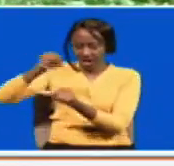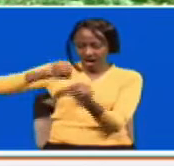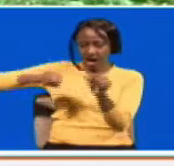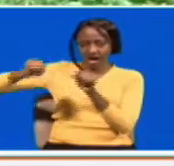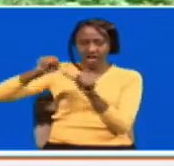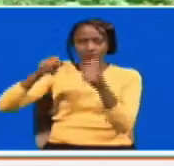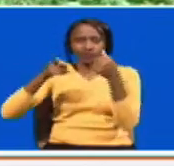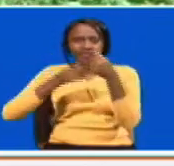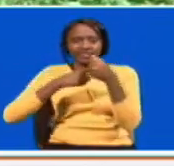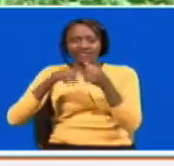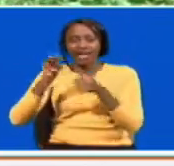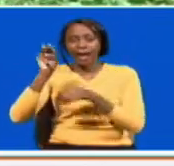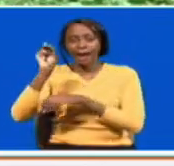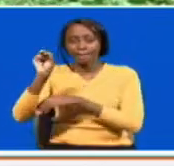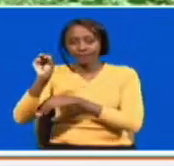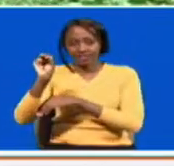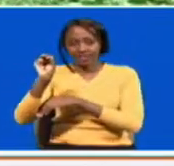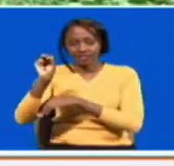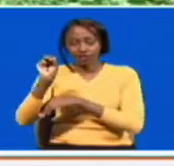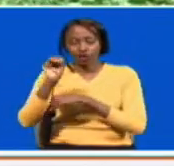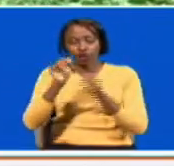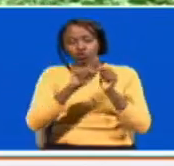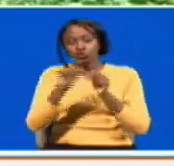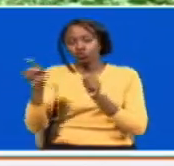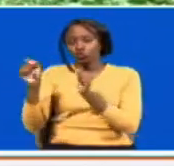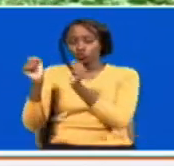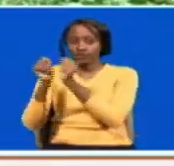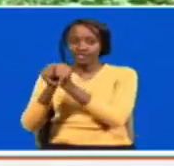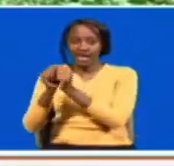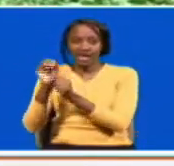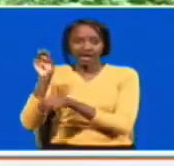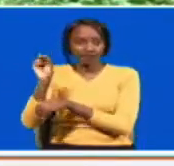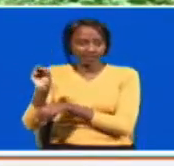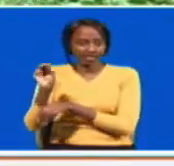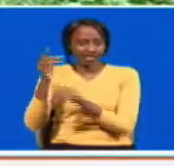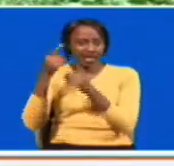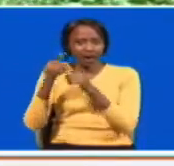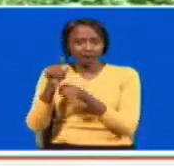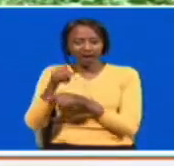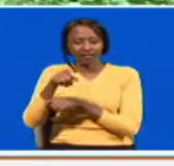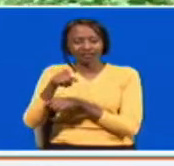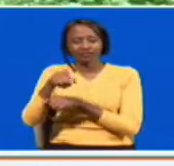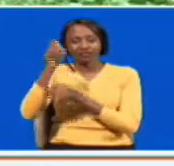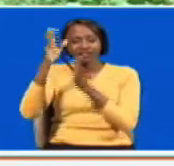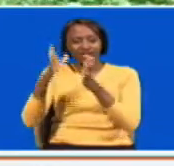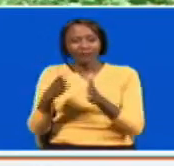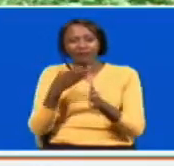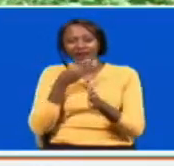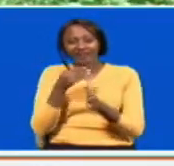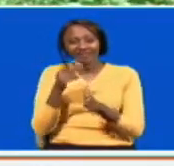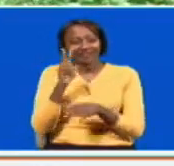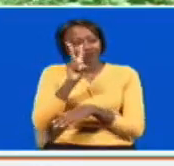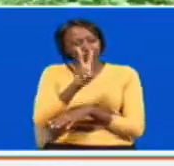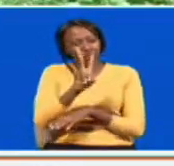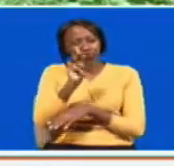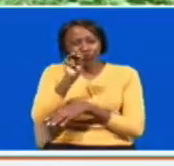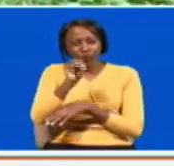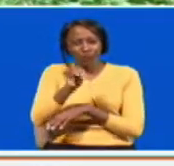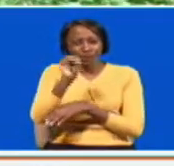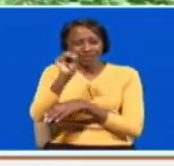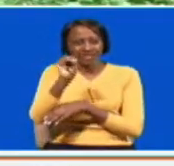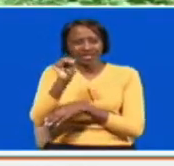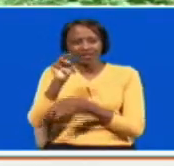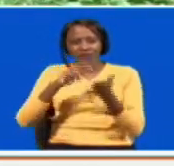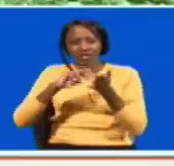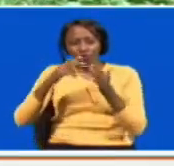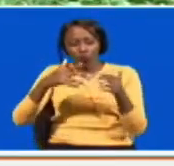meters to 10 meters, but the cages at Dunga were around 4 meters, leaving only a depth between the